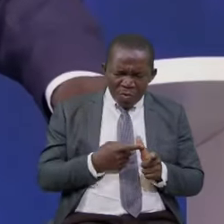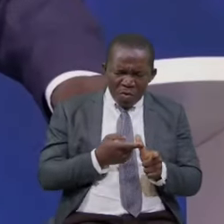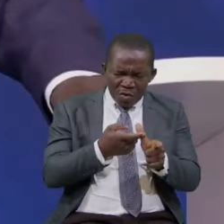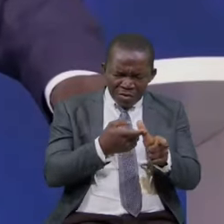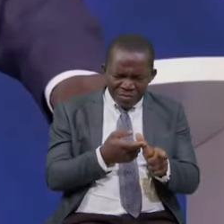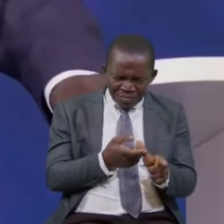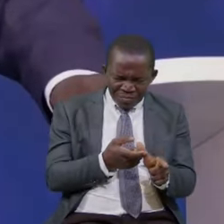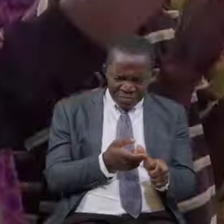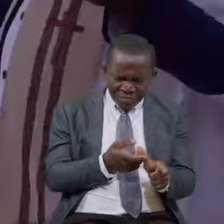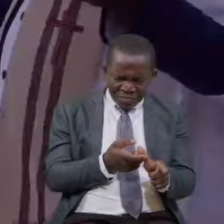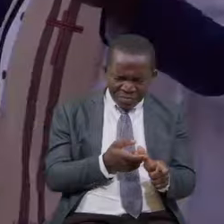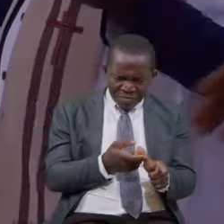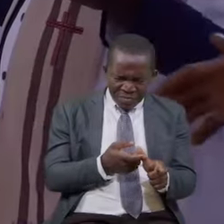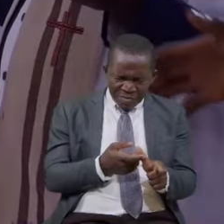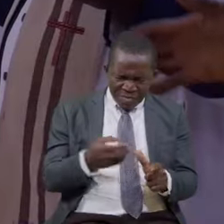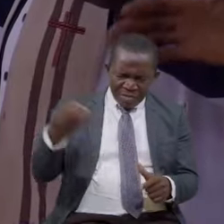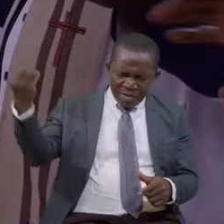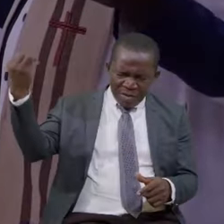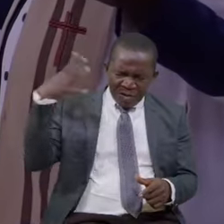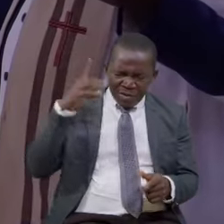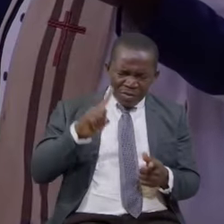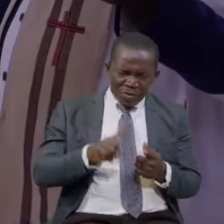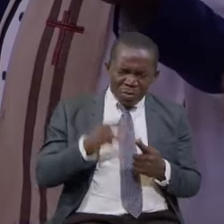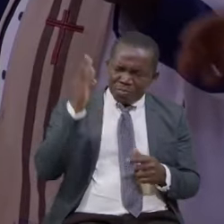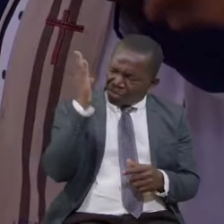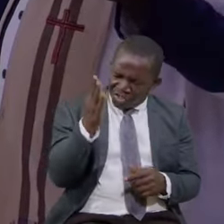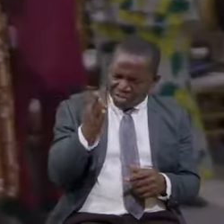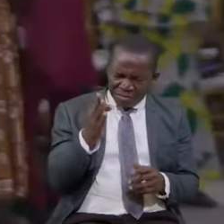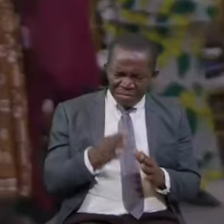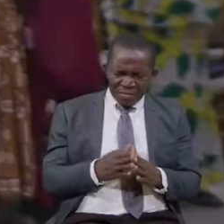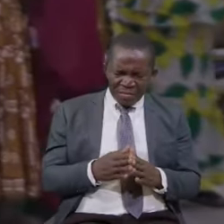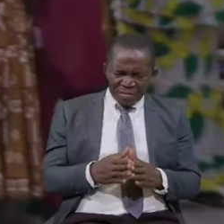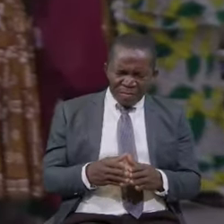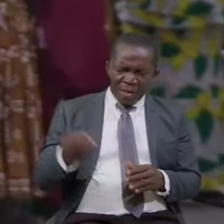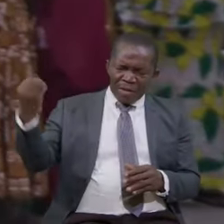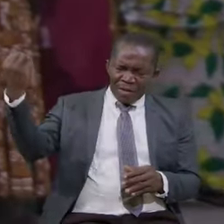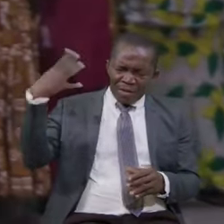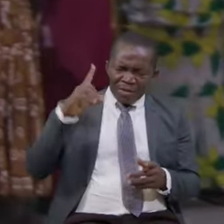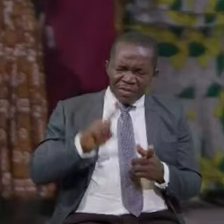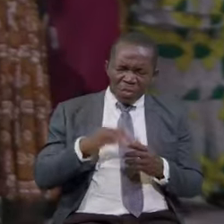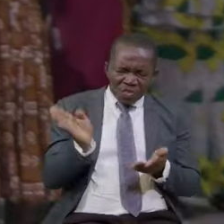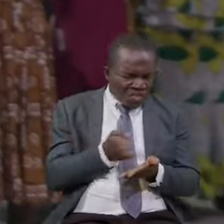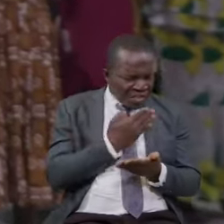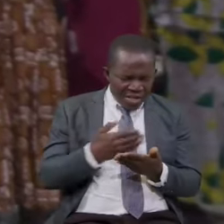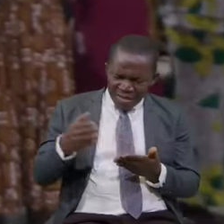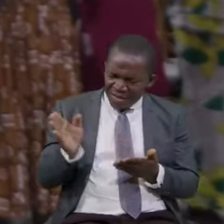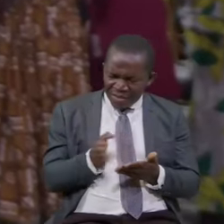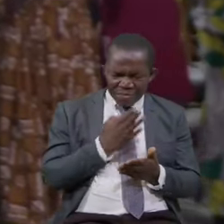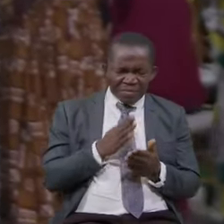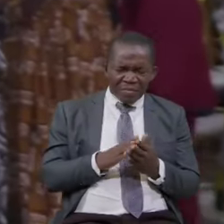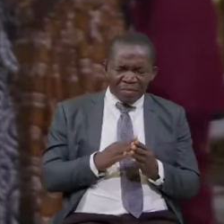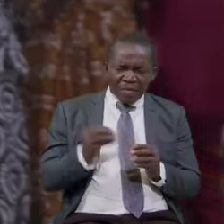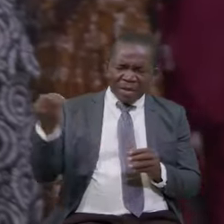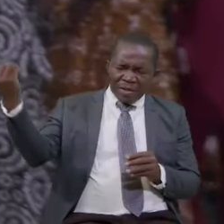courir la grâce pour prêcher la grâce pour chanter la grâce pour